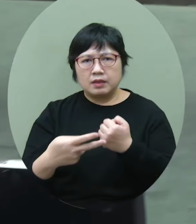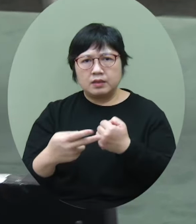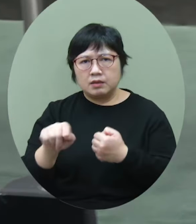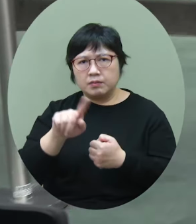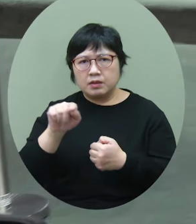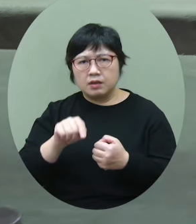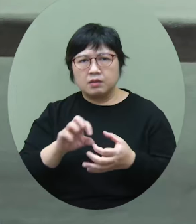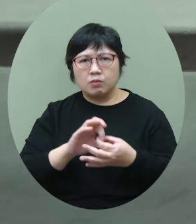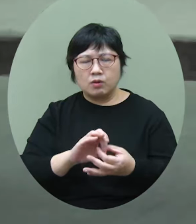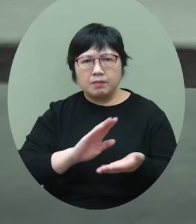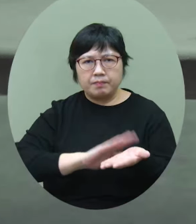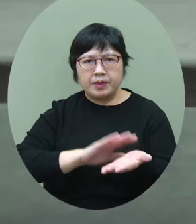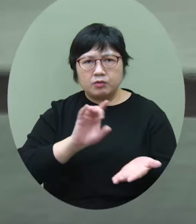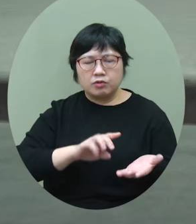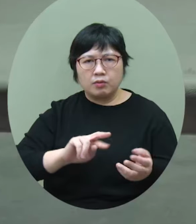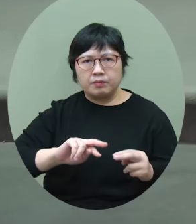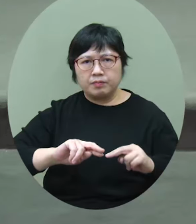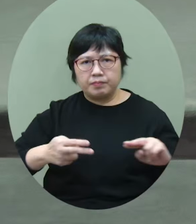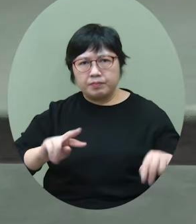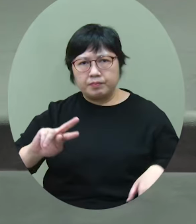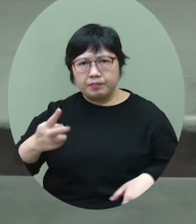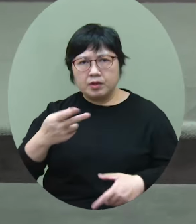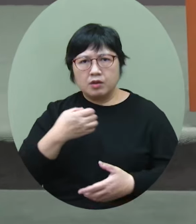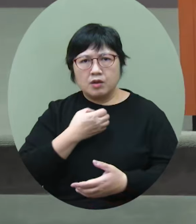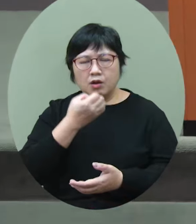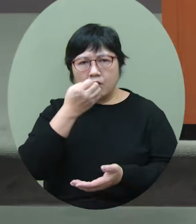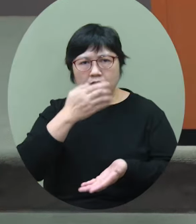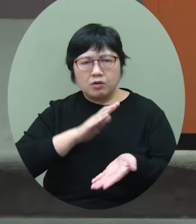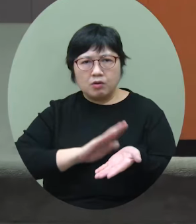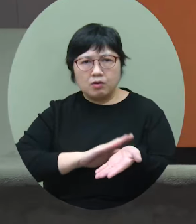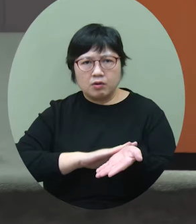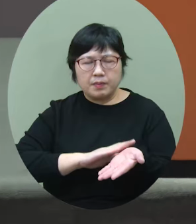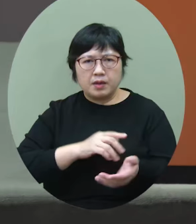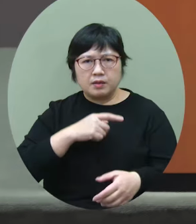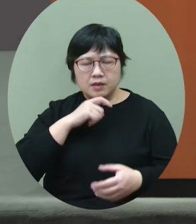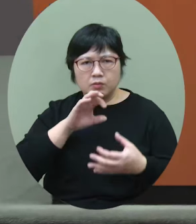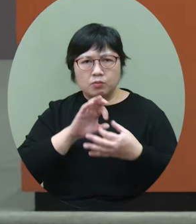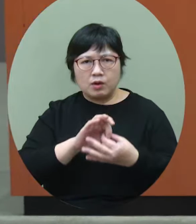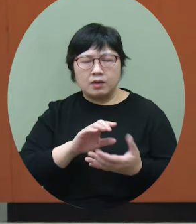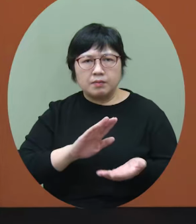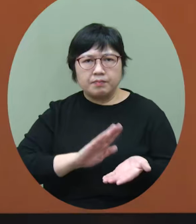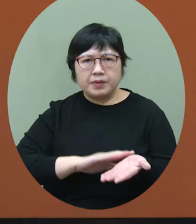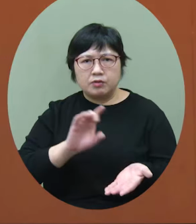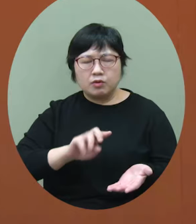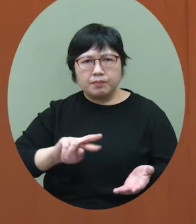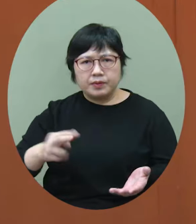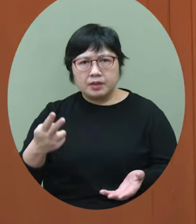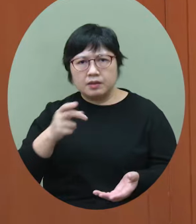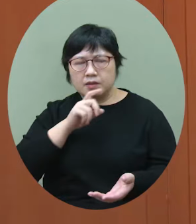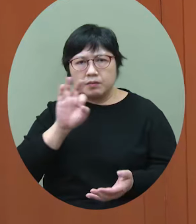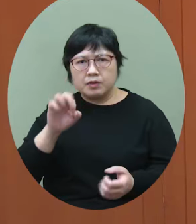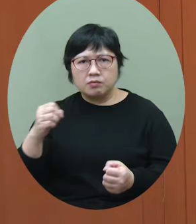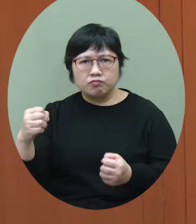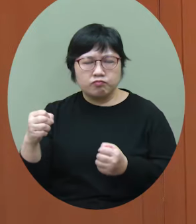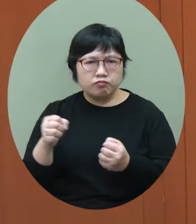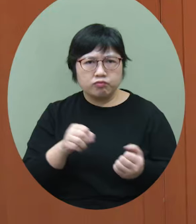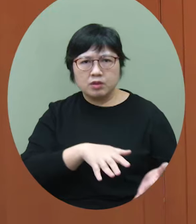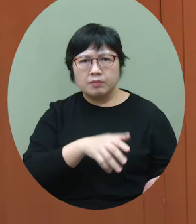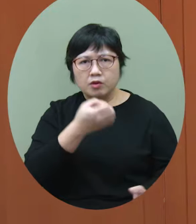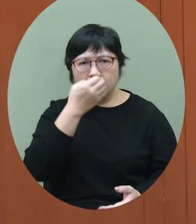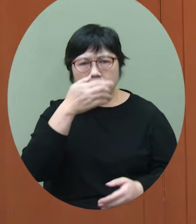方面咧，有冇驗埋即係本地嘅個案，有冇涉及一啲變種嘅病毒啦？點樣評估變種病毒有冇滲入去香港嘅社區